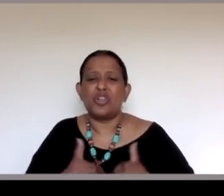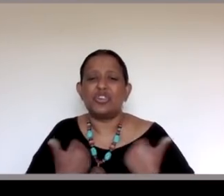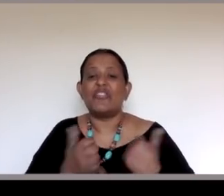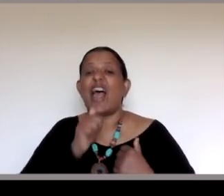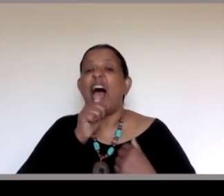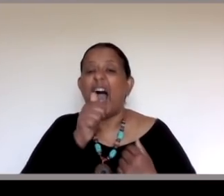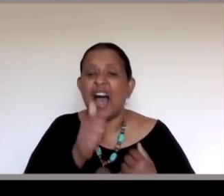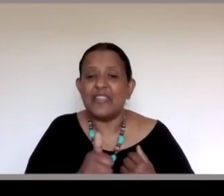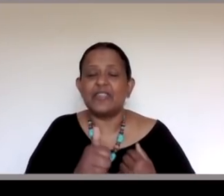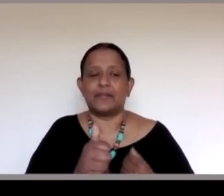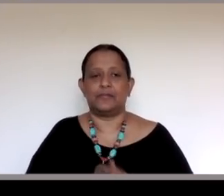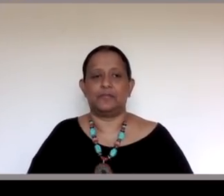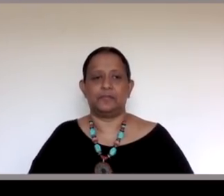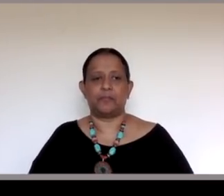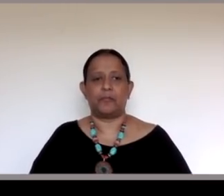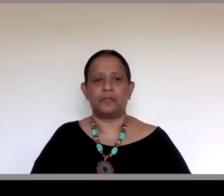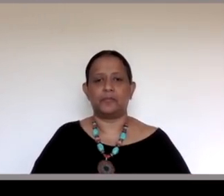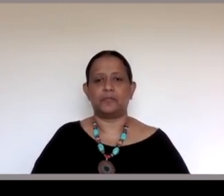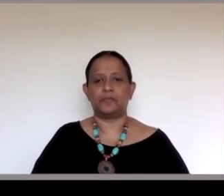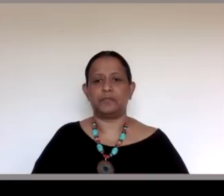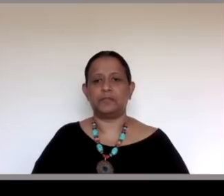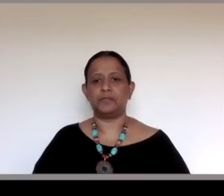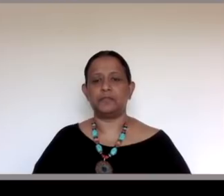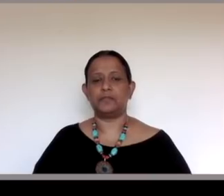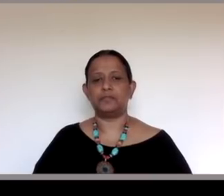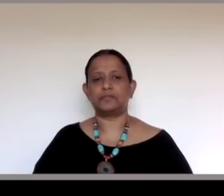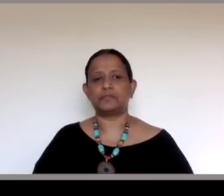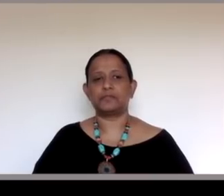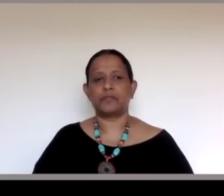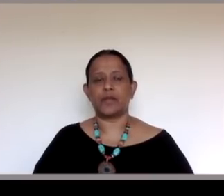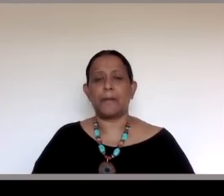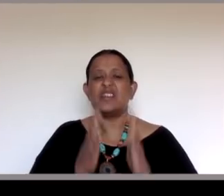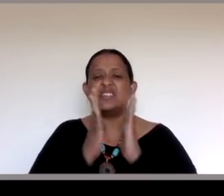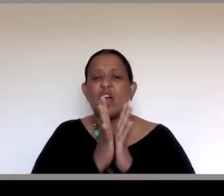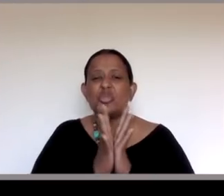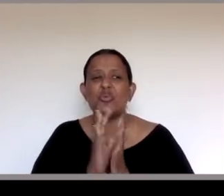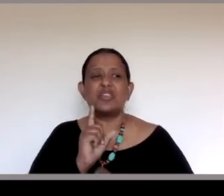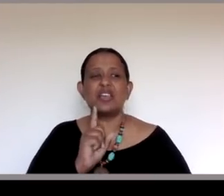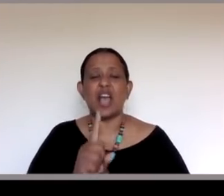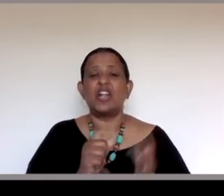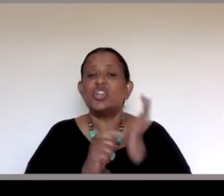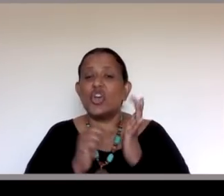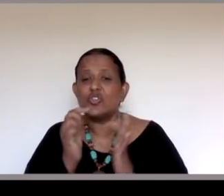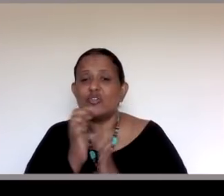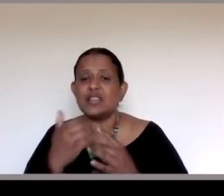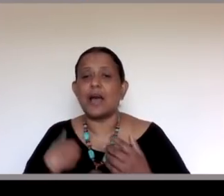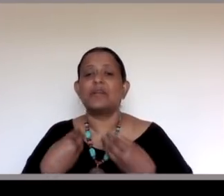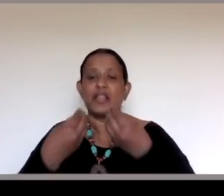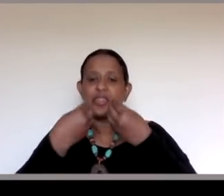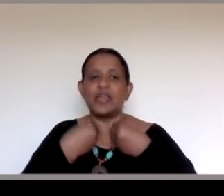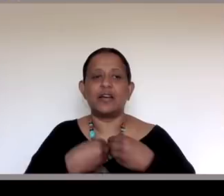ஏய் ஓம் சம்பந்தத்தா வனசனவா. ஏனால் அவர்கள் உறவுகளை அழிப்பார்கள். மேவினி ஆயட்ட கொஹெத்ம பிரீத்தியக் கேன்ன